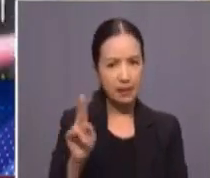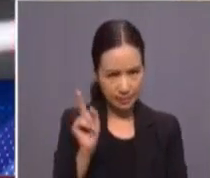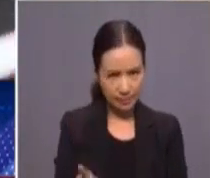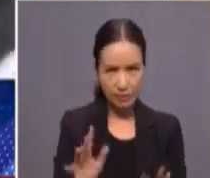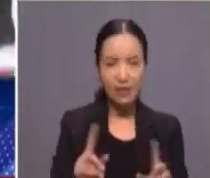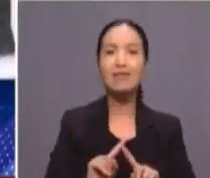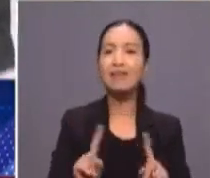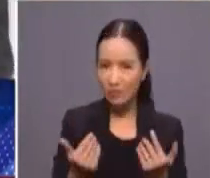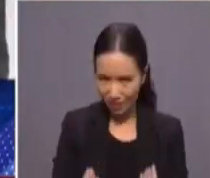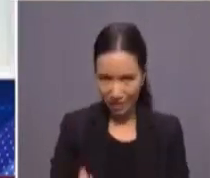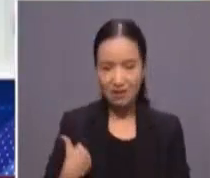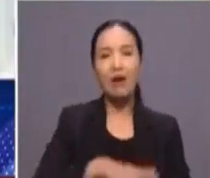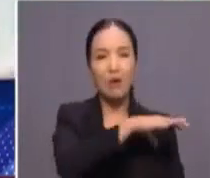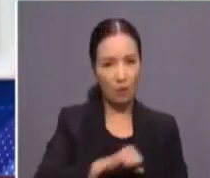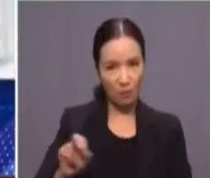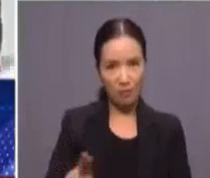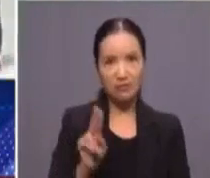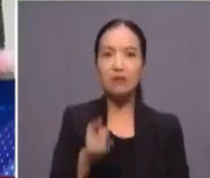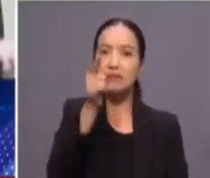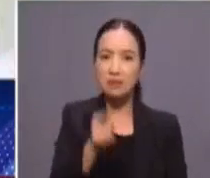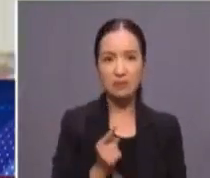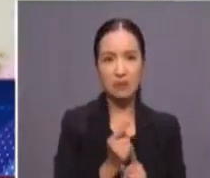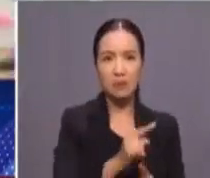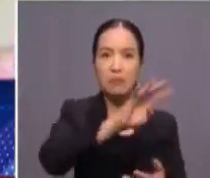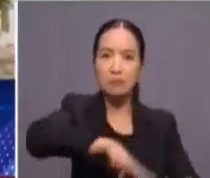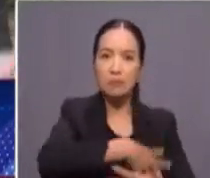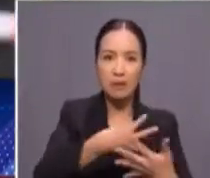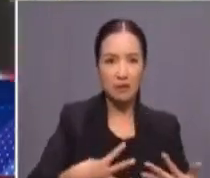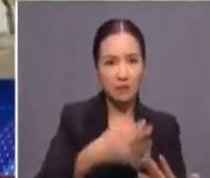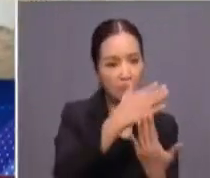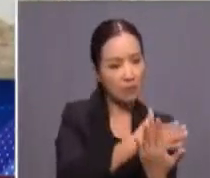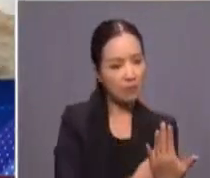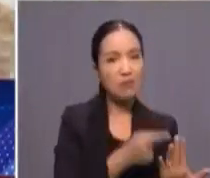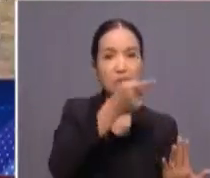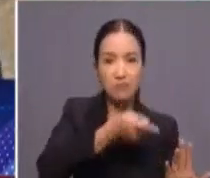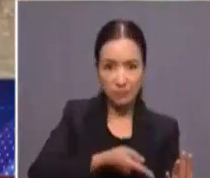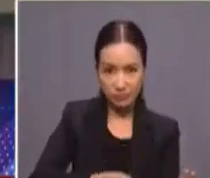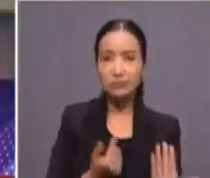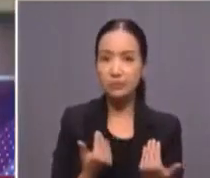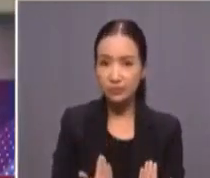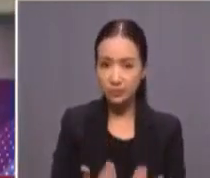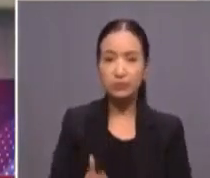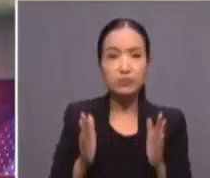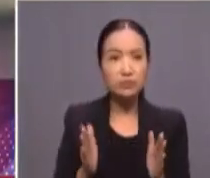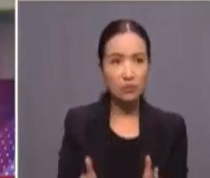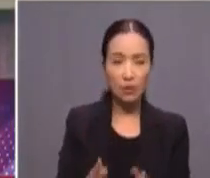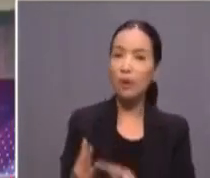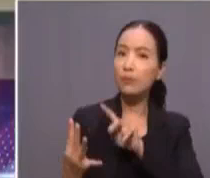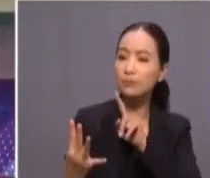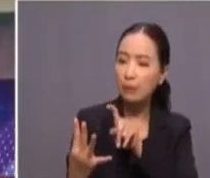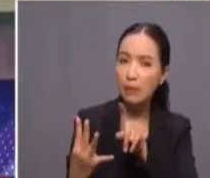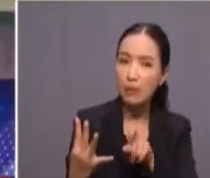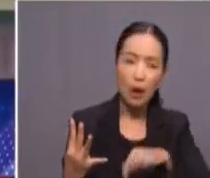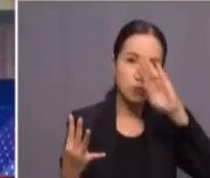ที่ก็สามารถปฏิบัติตามแผนงานได้เป็นอย่างดีนะคะวันแรกที่มีการประสานมาว่าจะมีผู้ที่เข้าเกณฑ์สอบสวนโรค4ค